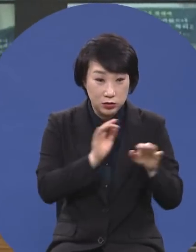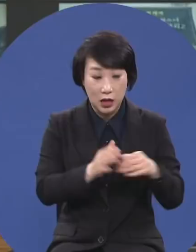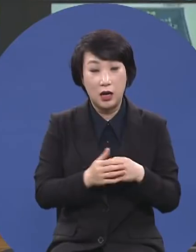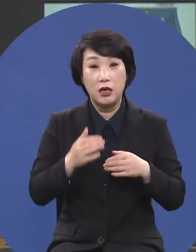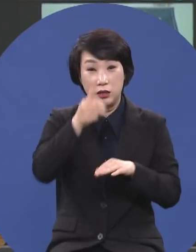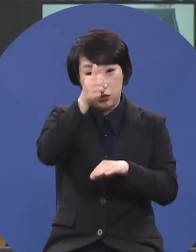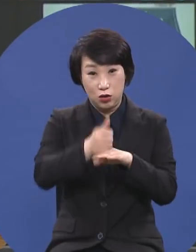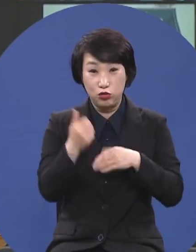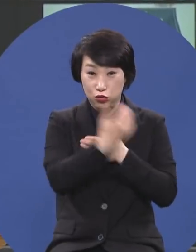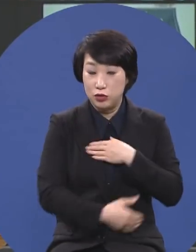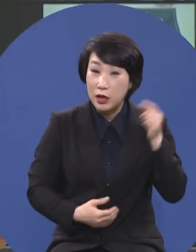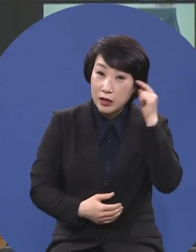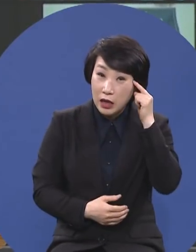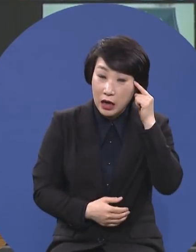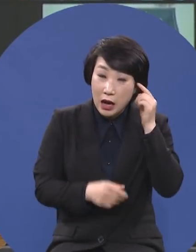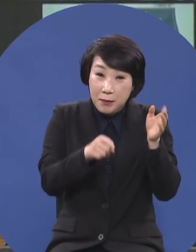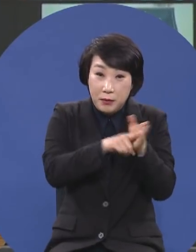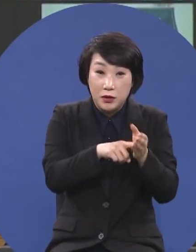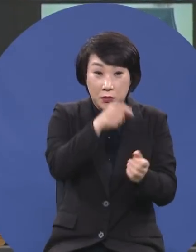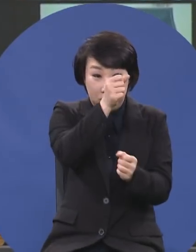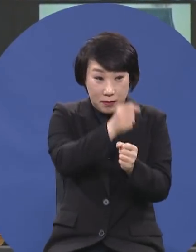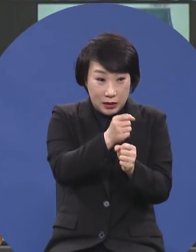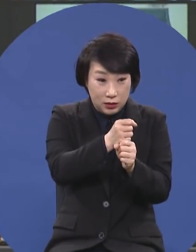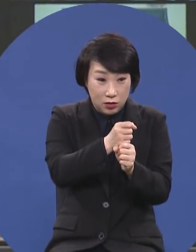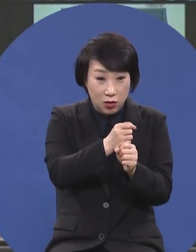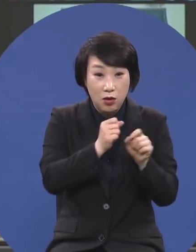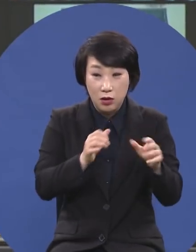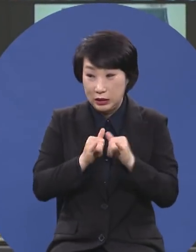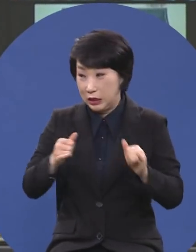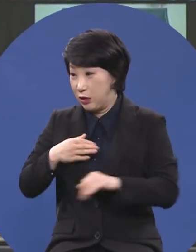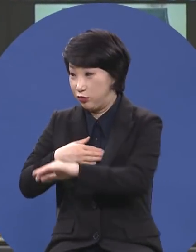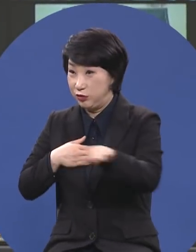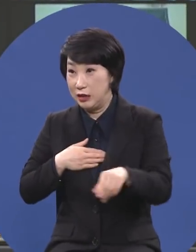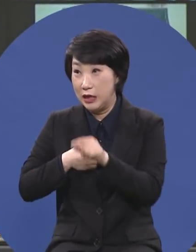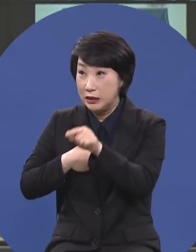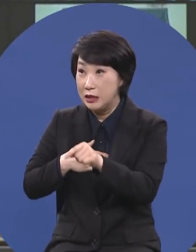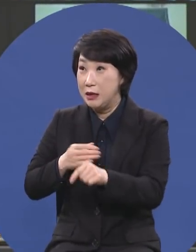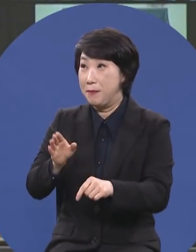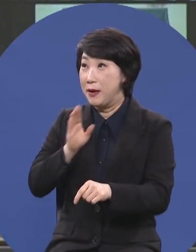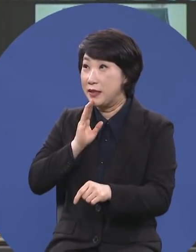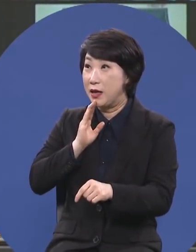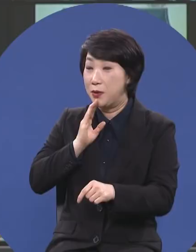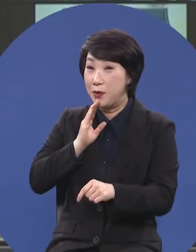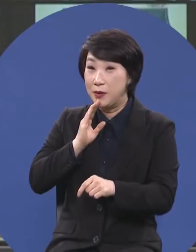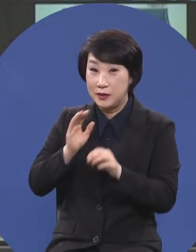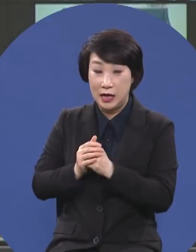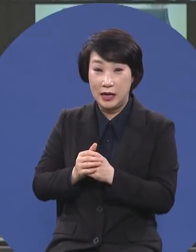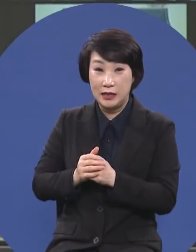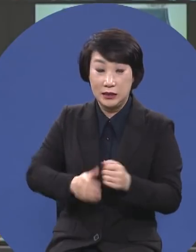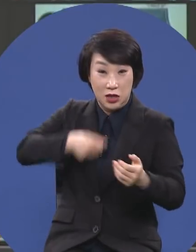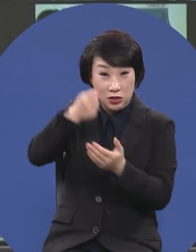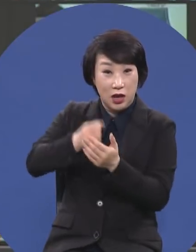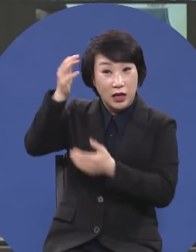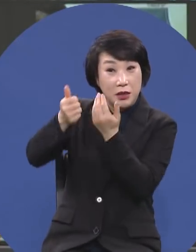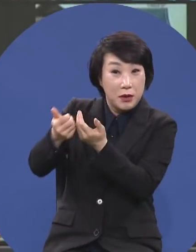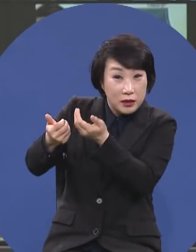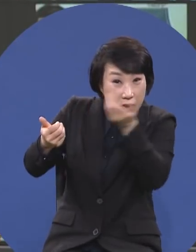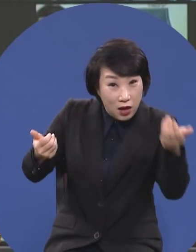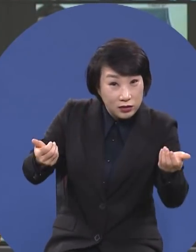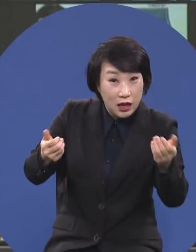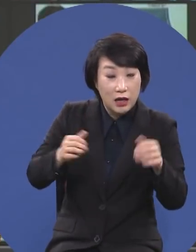육신의 생각에 신념을 만들어서 인간이 옳다의 산림을 벗어나서 멸망시키는 마귀의